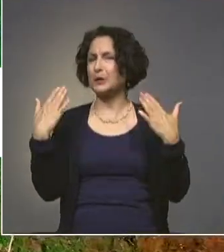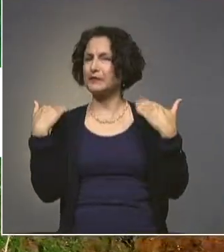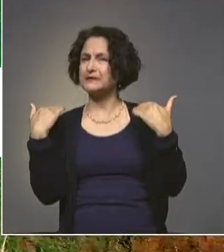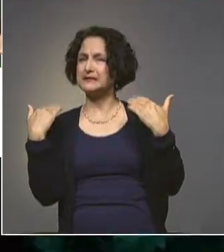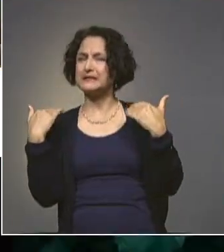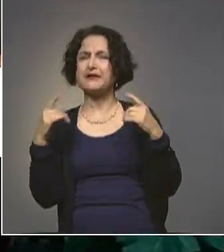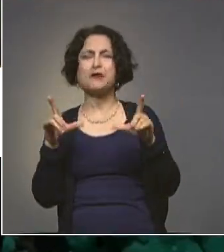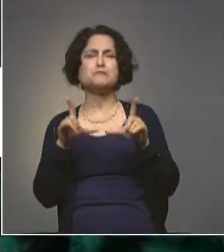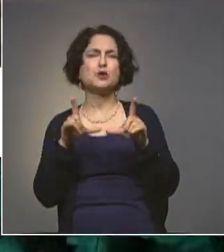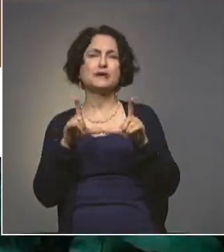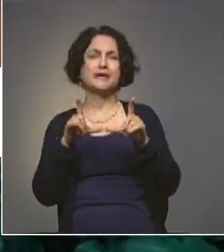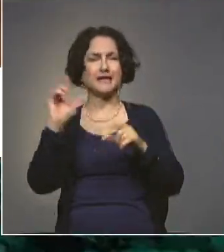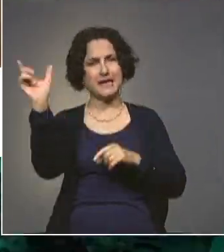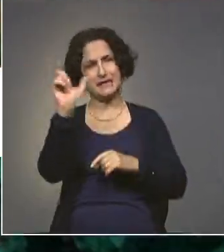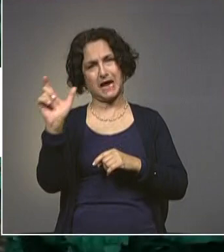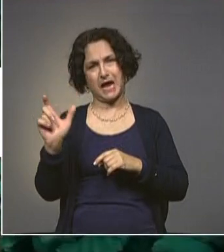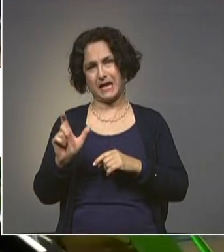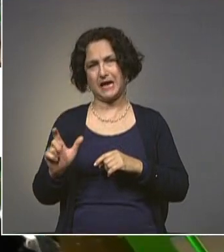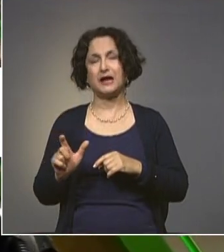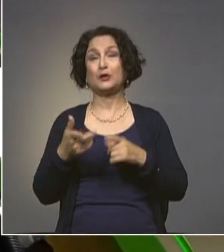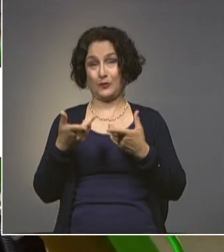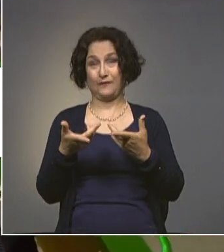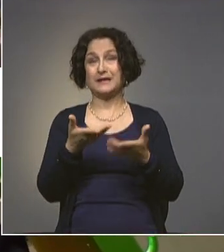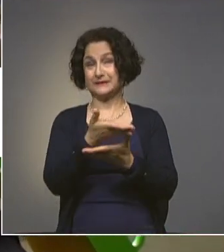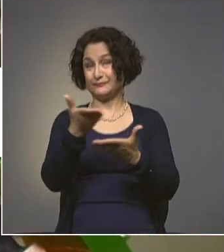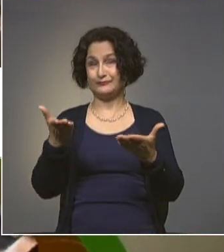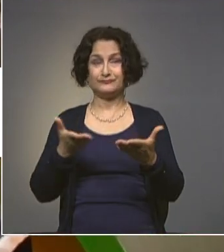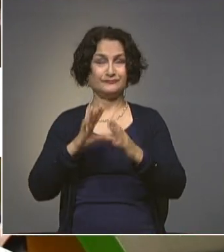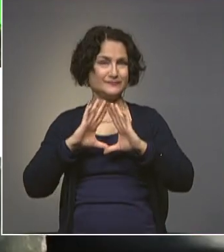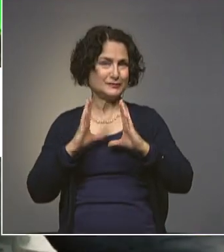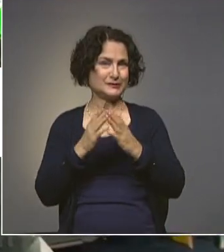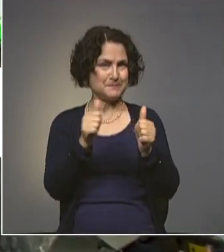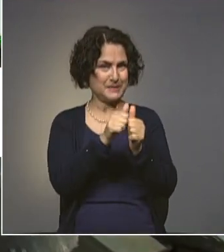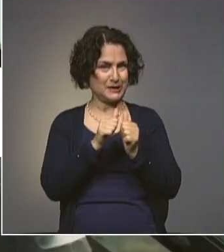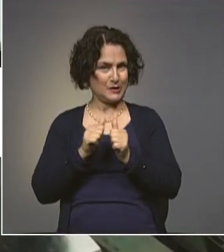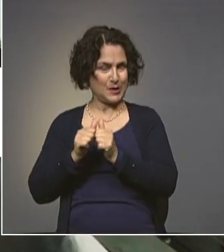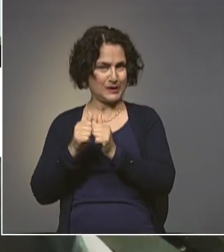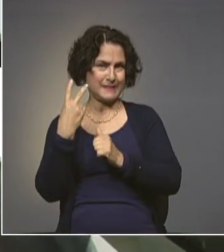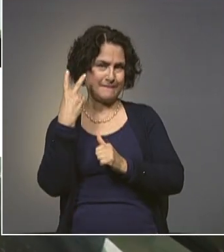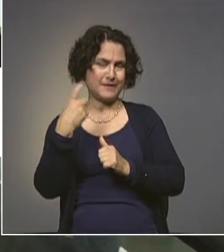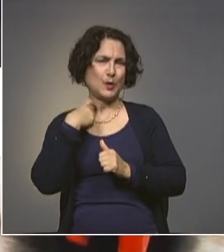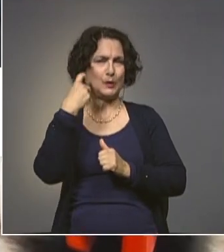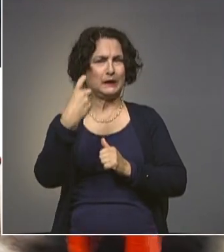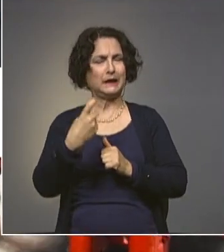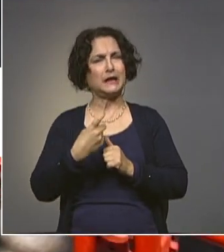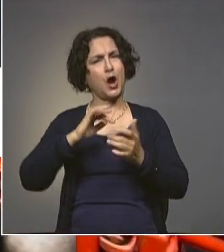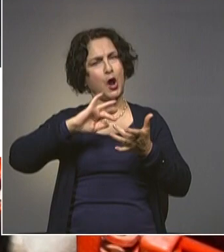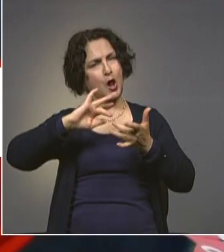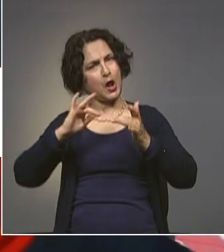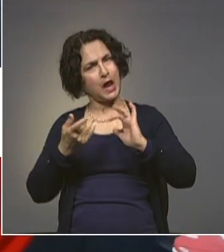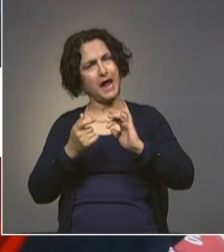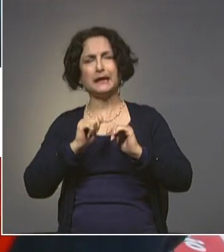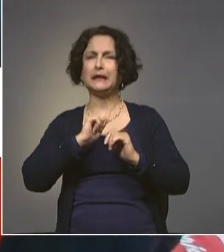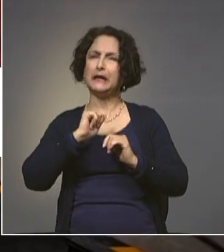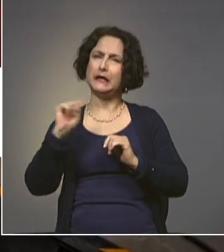университета в Модена, Италия. Това са партньорите, с които работихме през тези 2 години. Както онлайн, така и присъствено. Направихме няколко срещи. Предполагам,